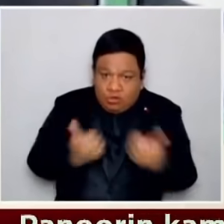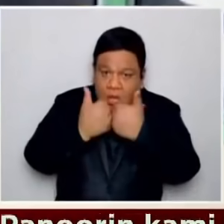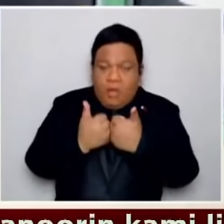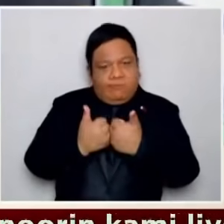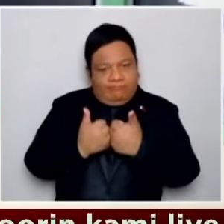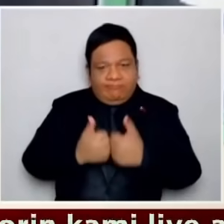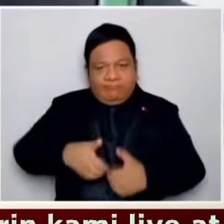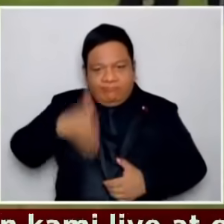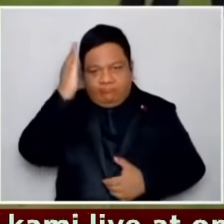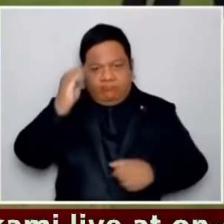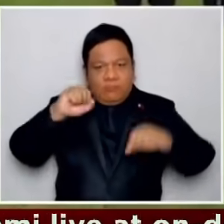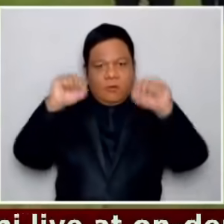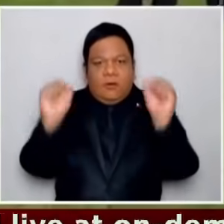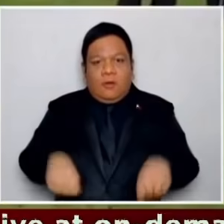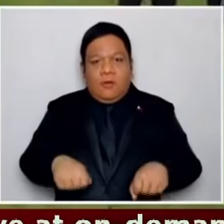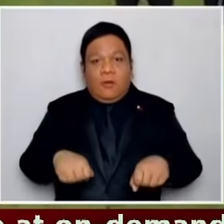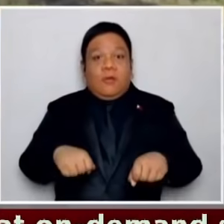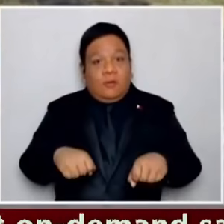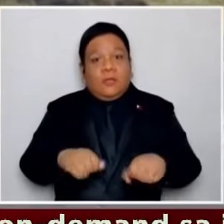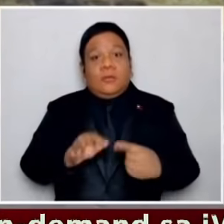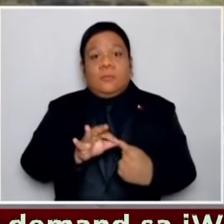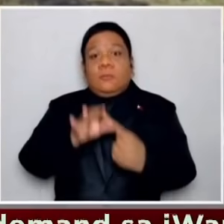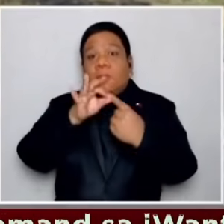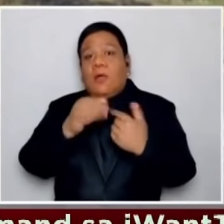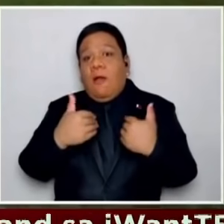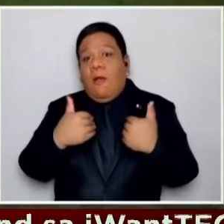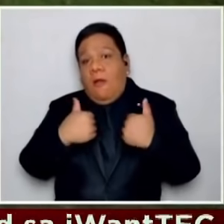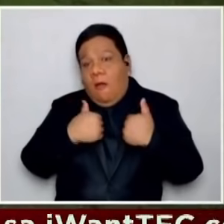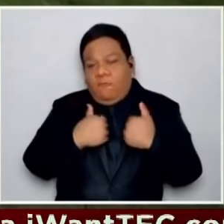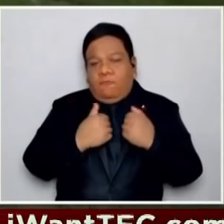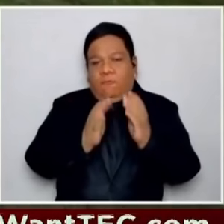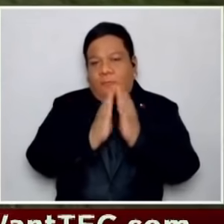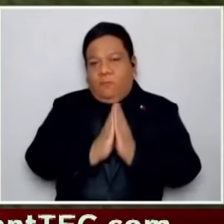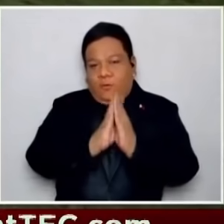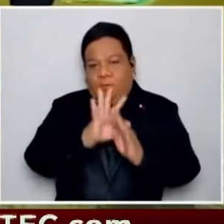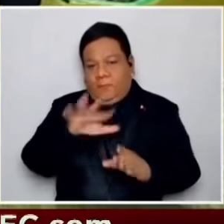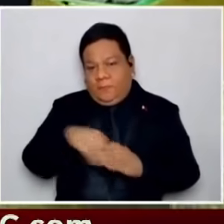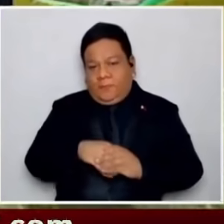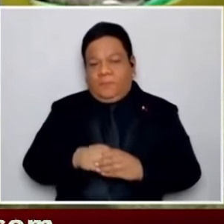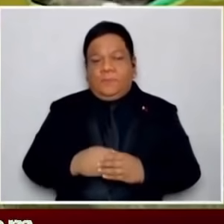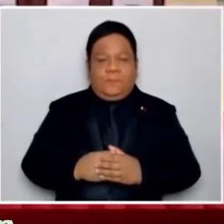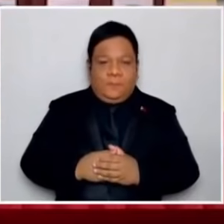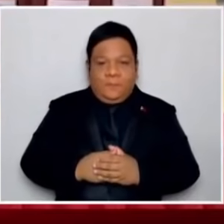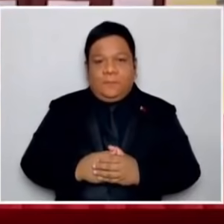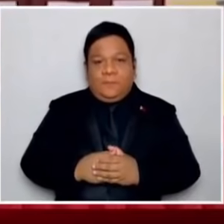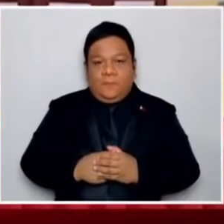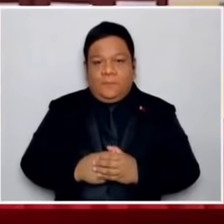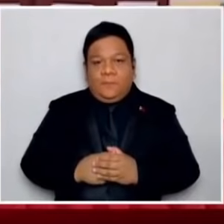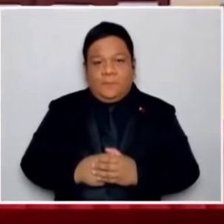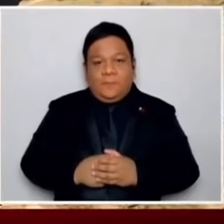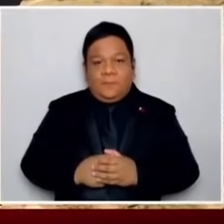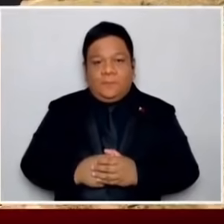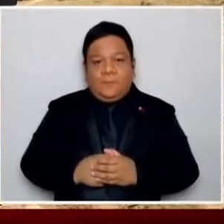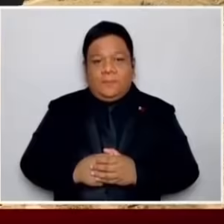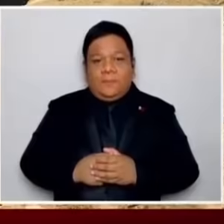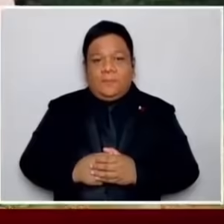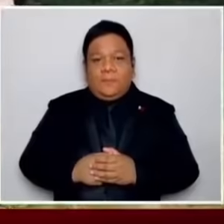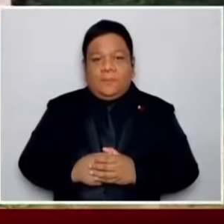kakayanin, lalo na kung sasamahan ng panalangin. Andito tayo para sa isa't isa.